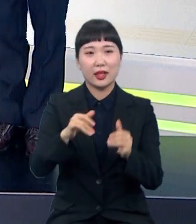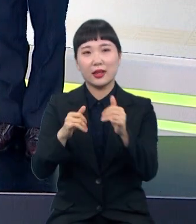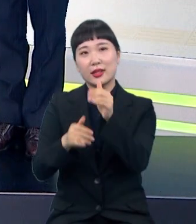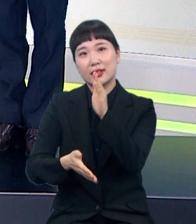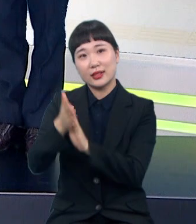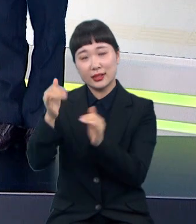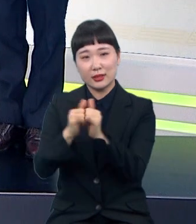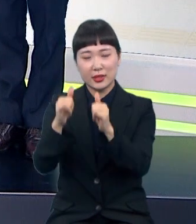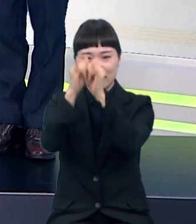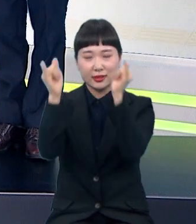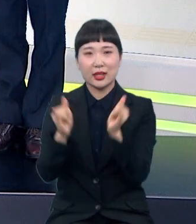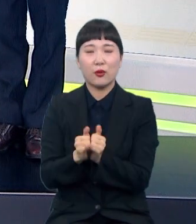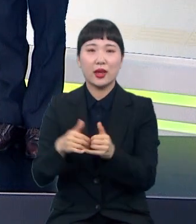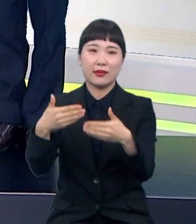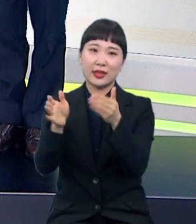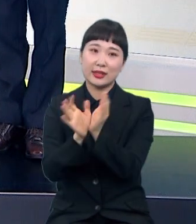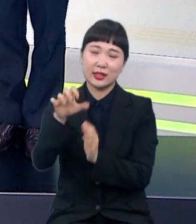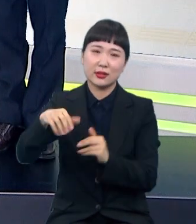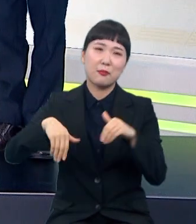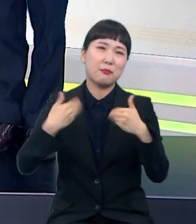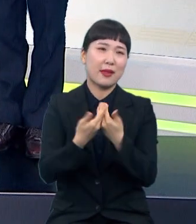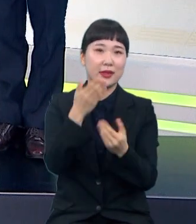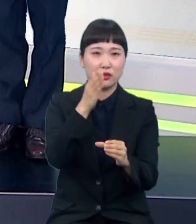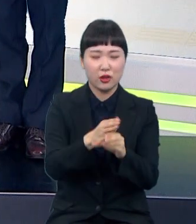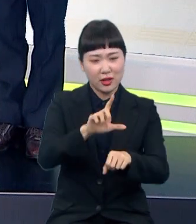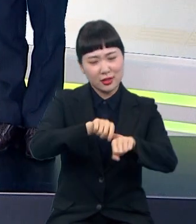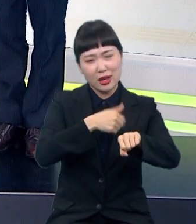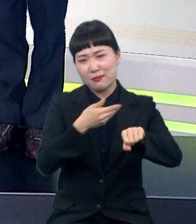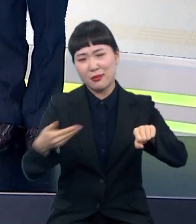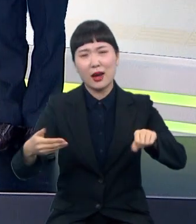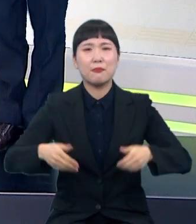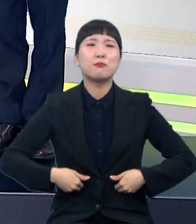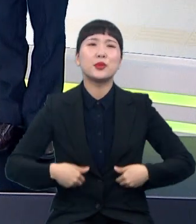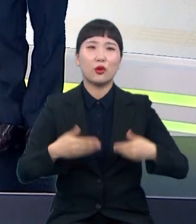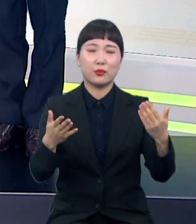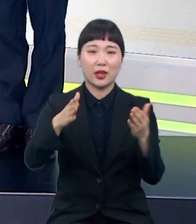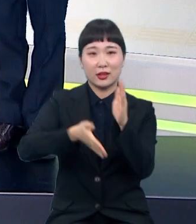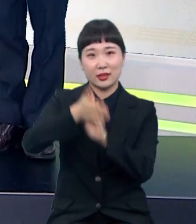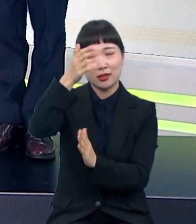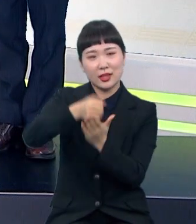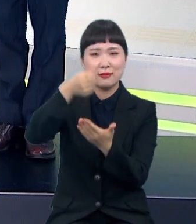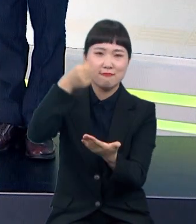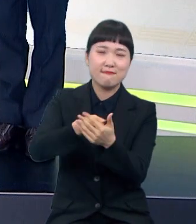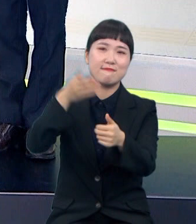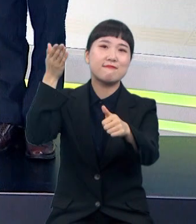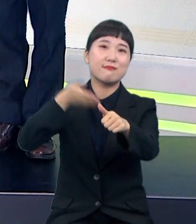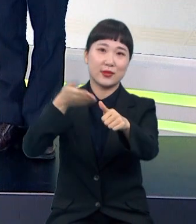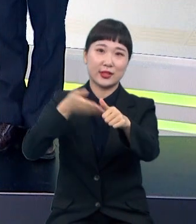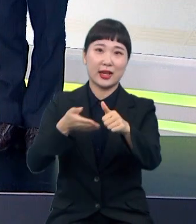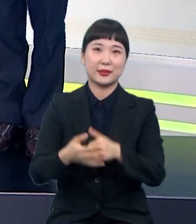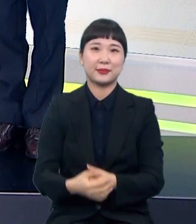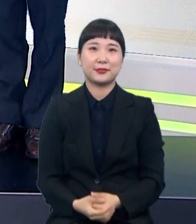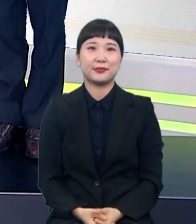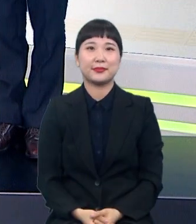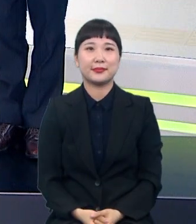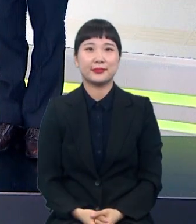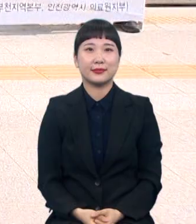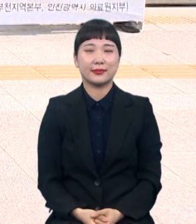있습니다. 시간 끌기용 연구 용역은 필요 없다며 시장의 결단을 촉구했습니다. 이정윤 기자의